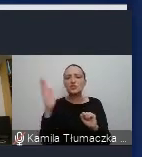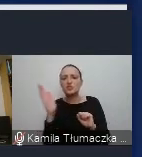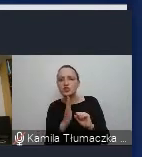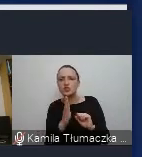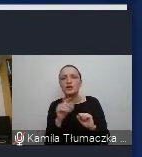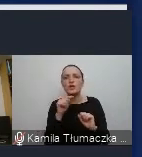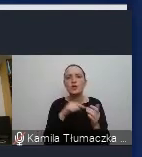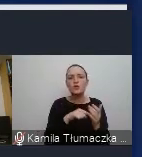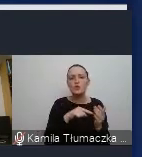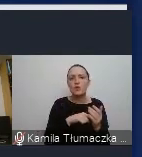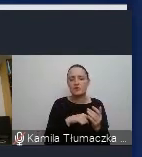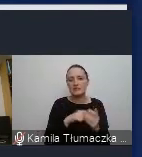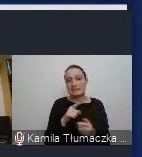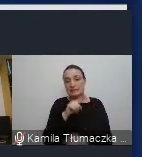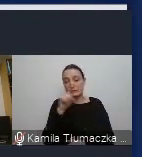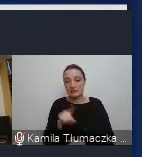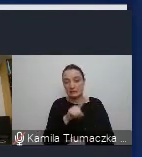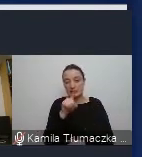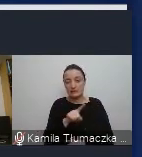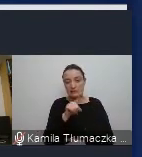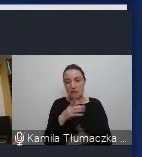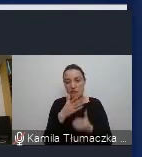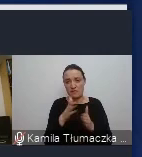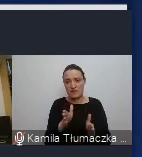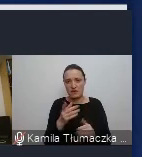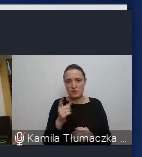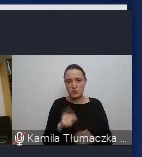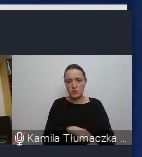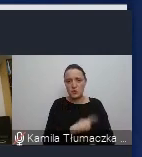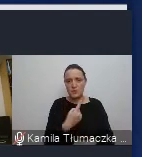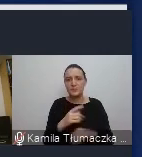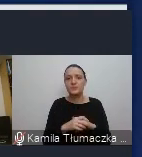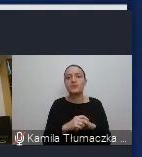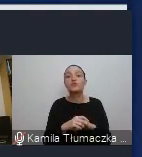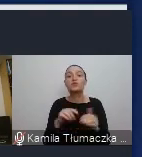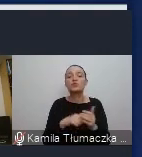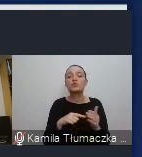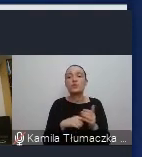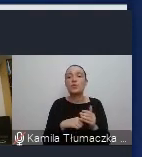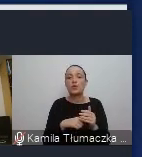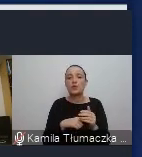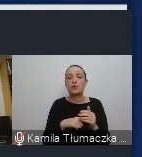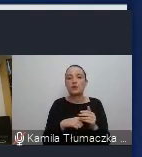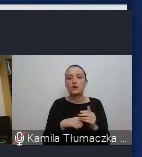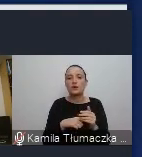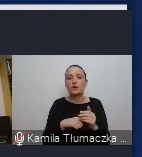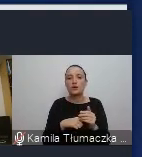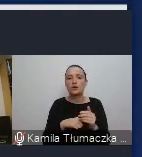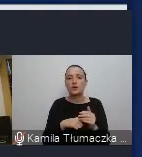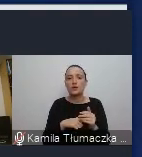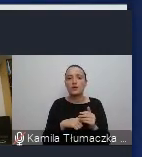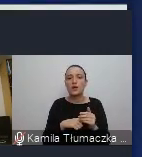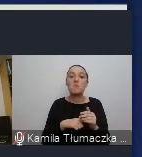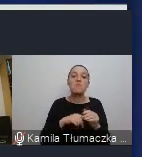nagłosie. Nie wiem, jakoś się bardzo długo otwiera, ale może się uda. Jest. Jest tutaj prawda